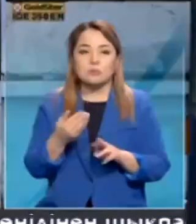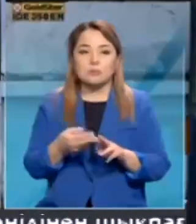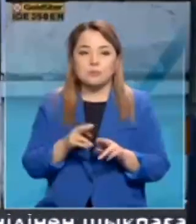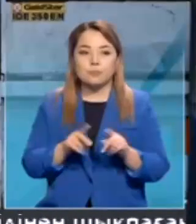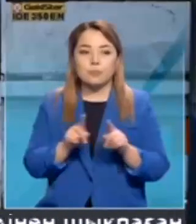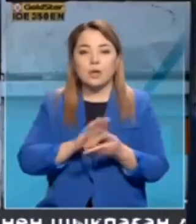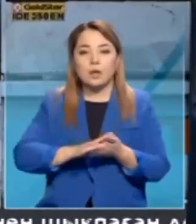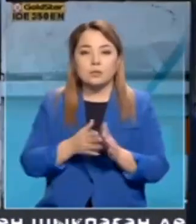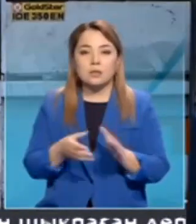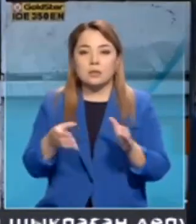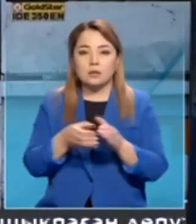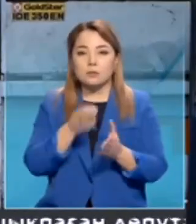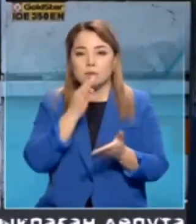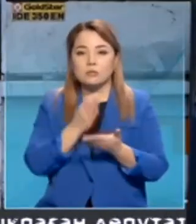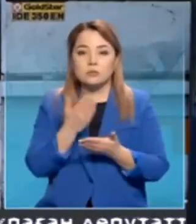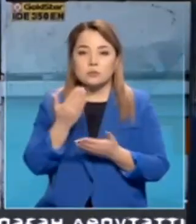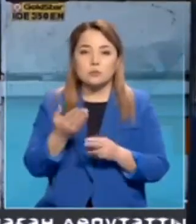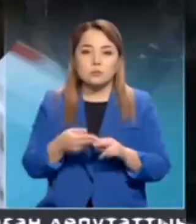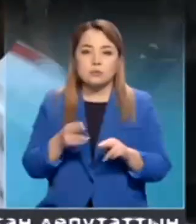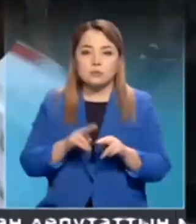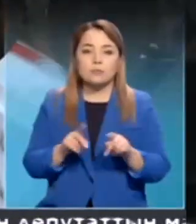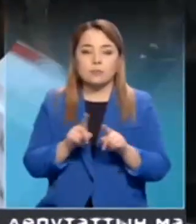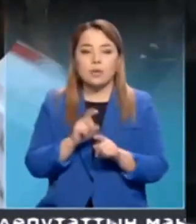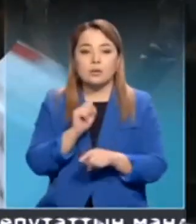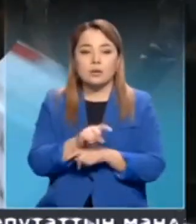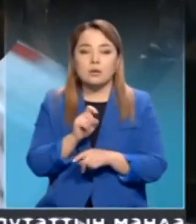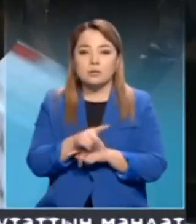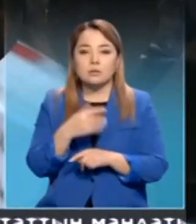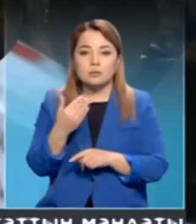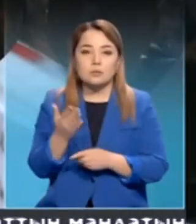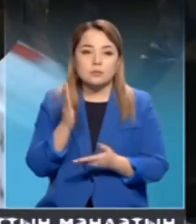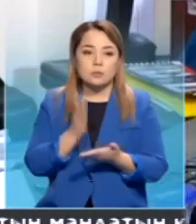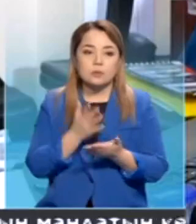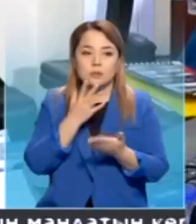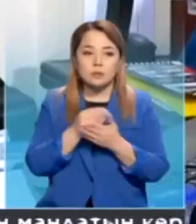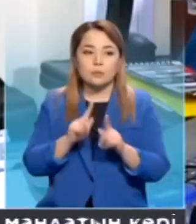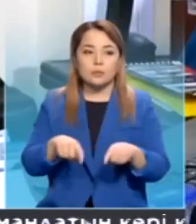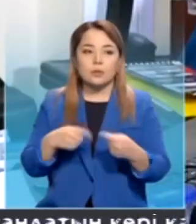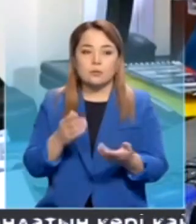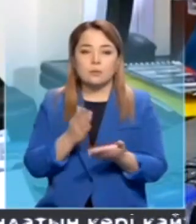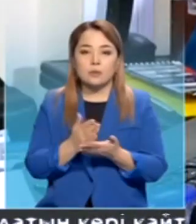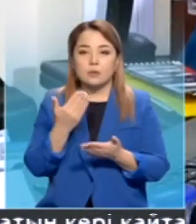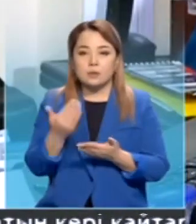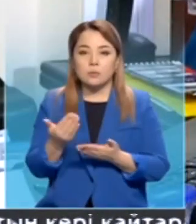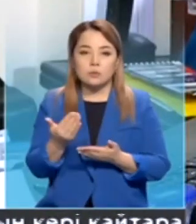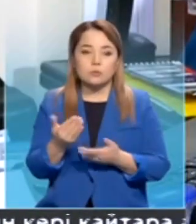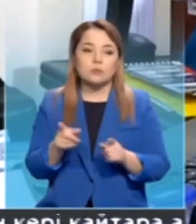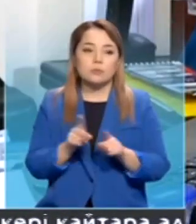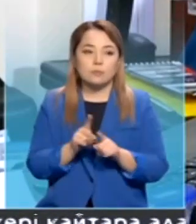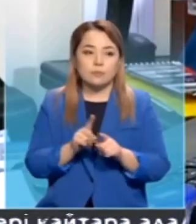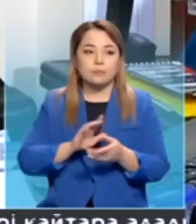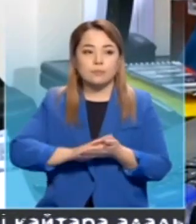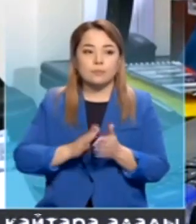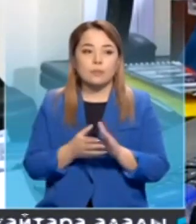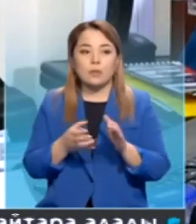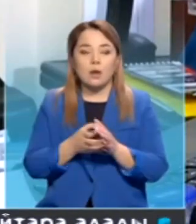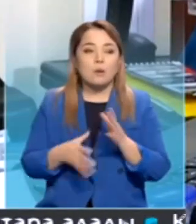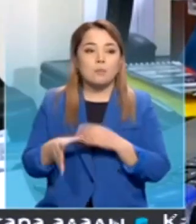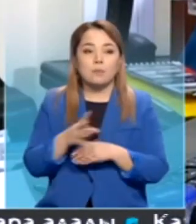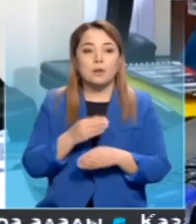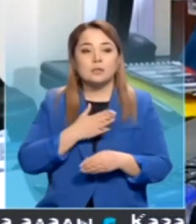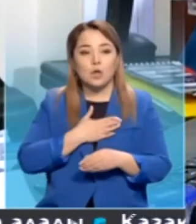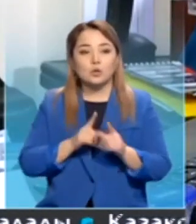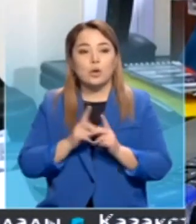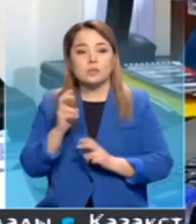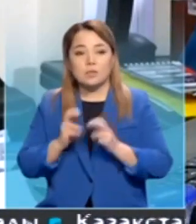компаниямен келісімшарт жасалмапты. Себебі олар тапсырысты басқа мекемеге беріп қойған. Получили сертификат СТКЗ. Барлығы да бізге